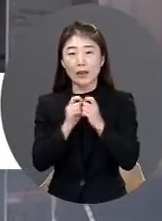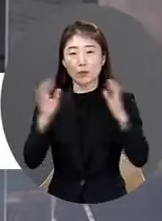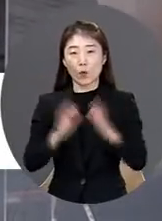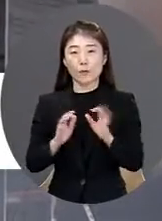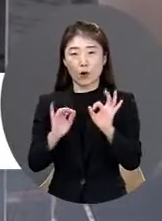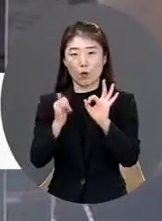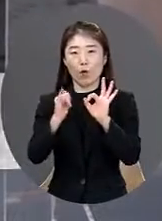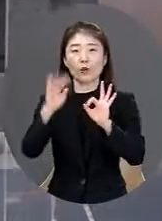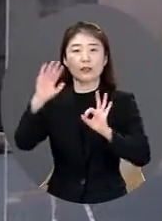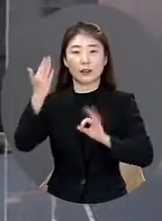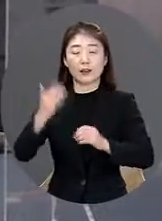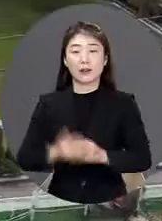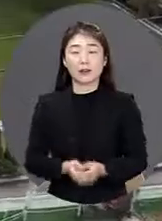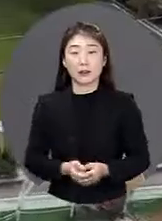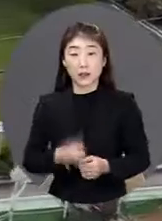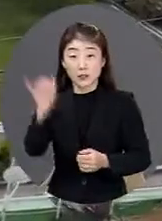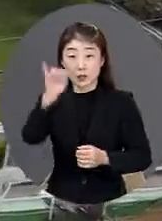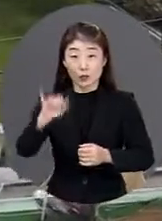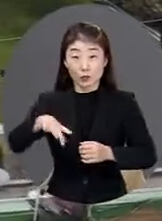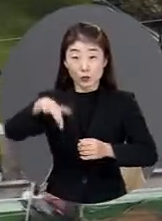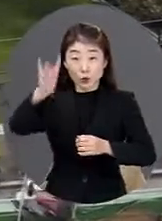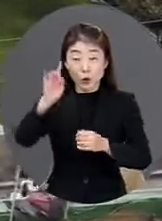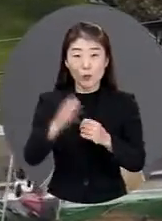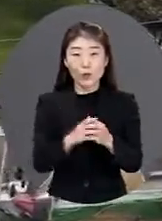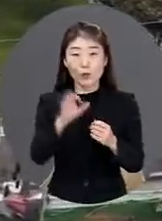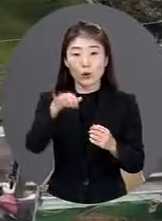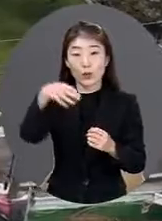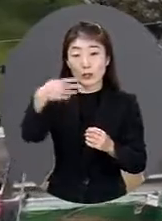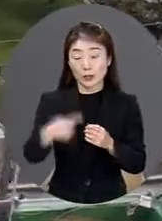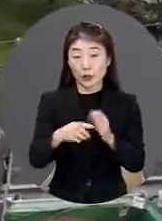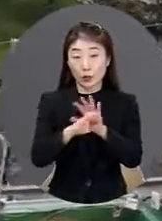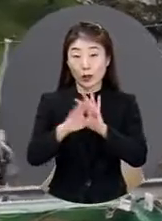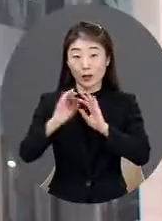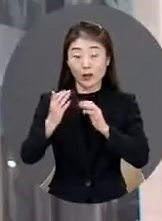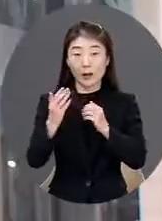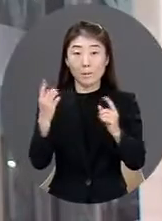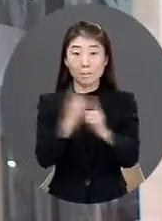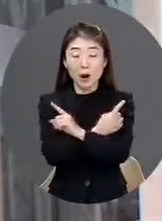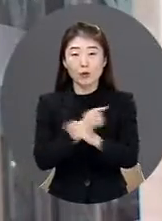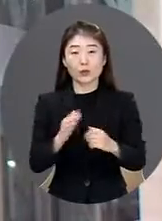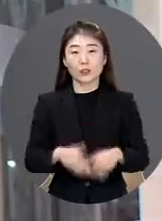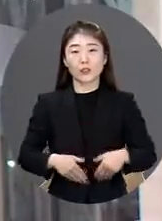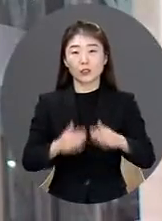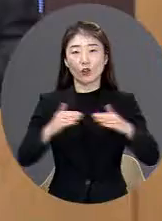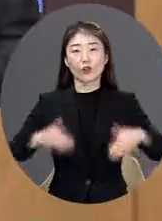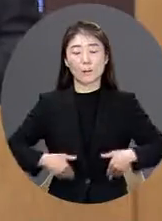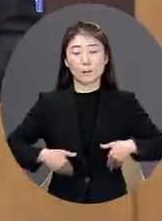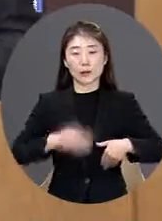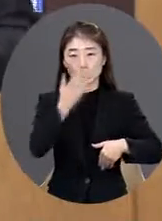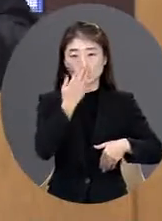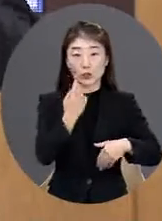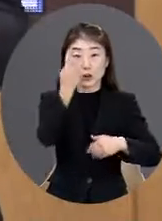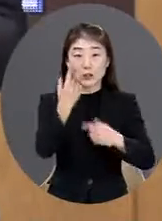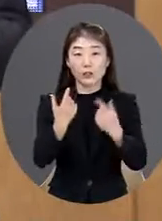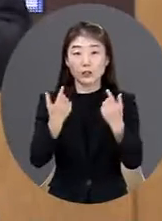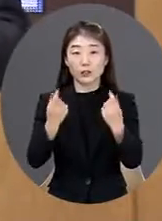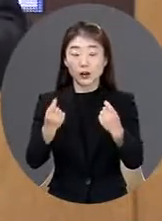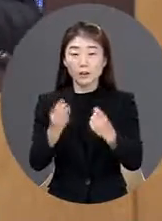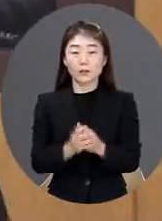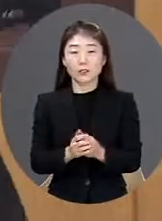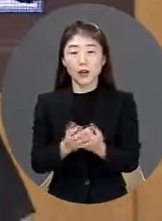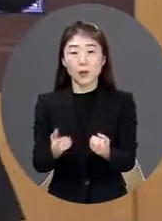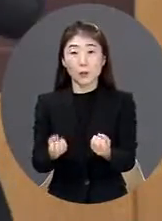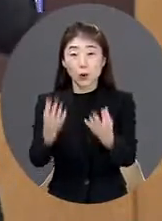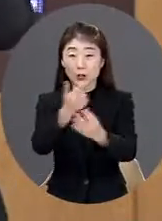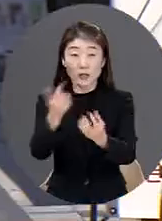10명까지 허용됩니다. 전국 최초로 위드 코로나로 전환한 전남 순천시처럼 장기적으로는 대규모 행사와